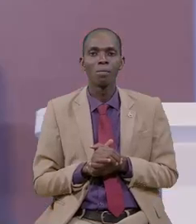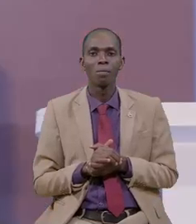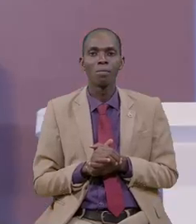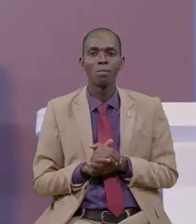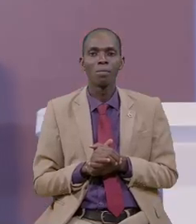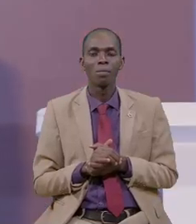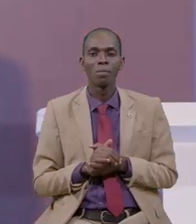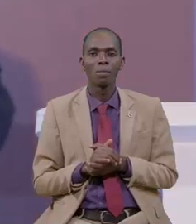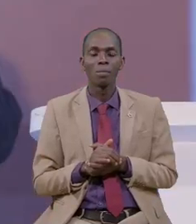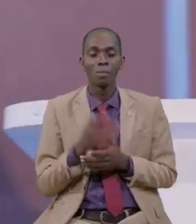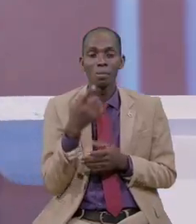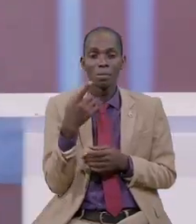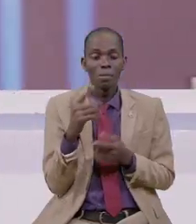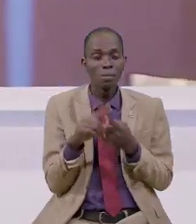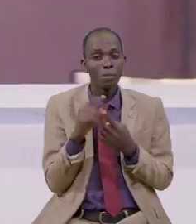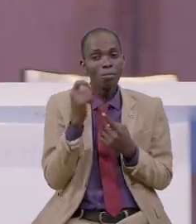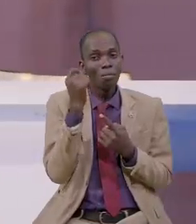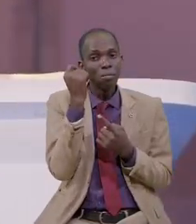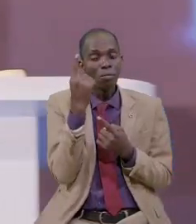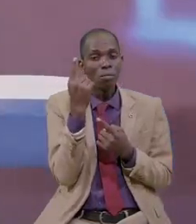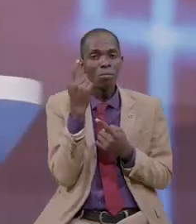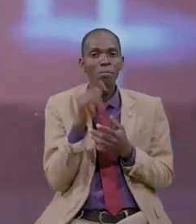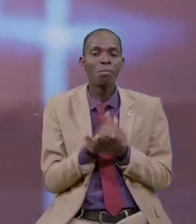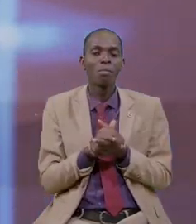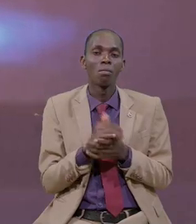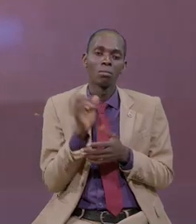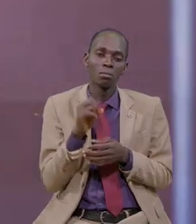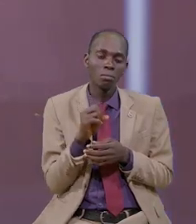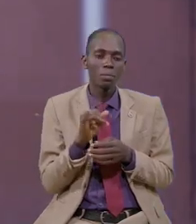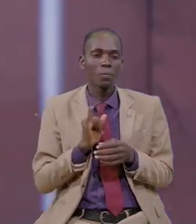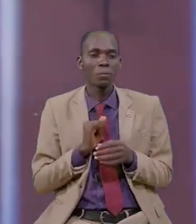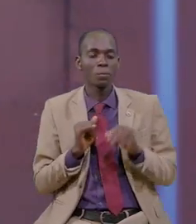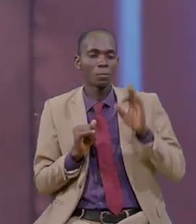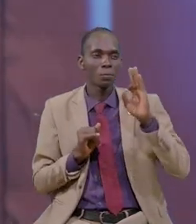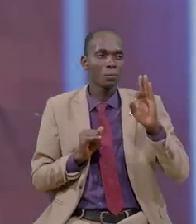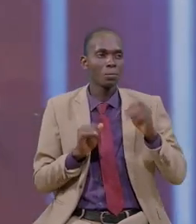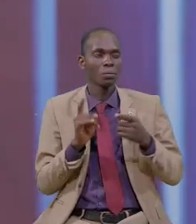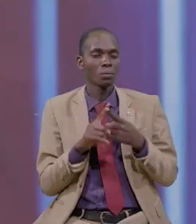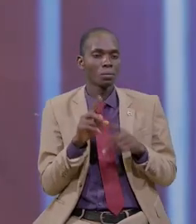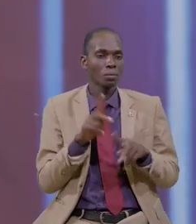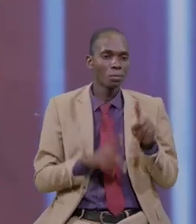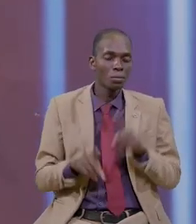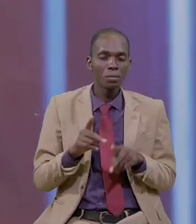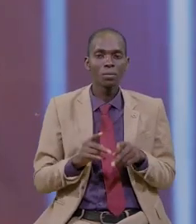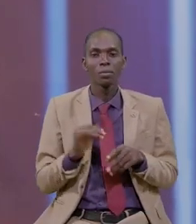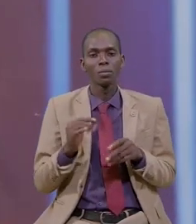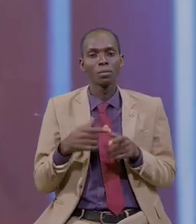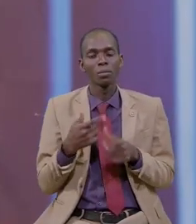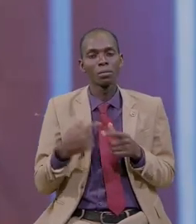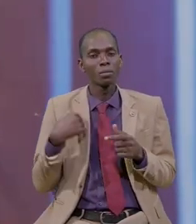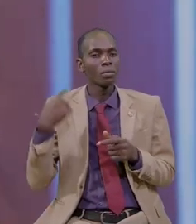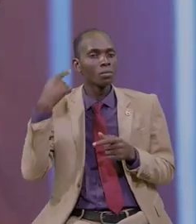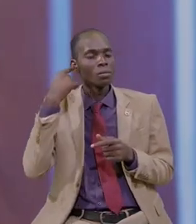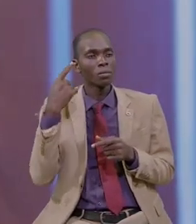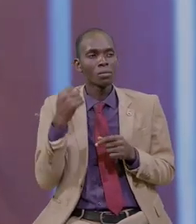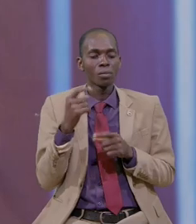Soit la sincérité de comprendre. Oui, je prêche aux gens, naissez de nouveau.